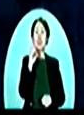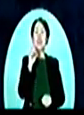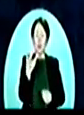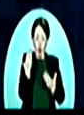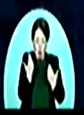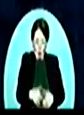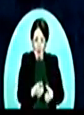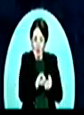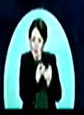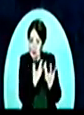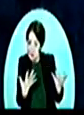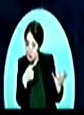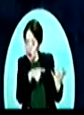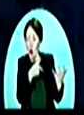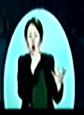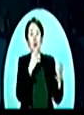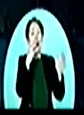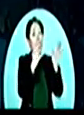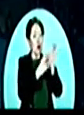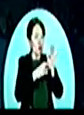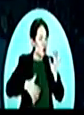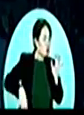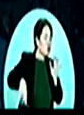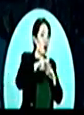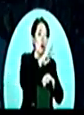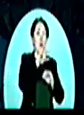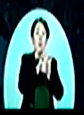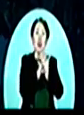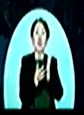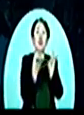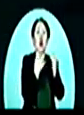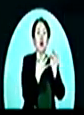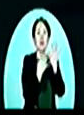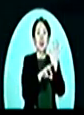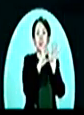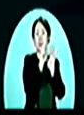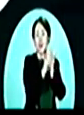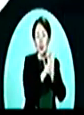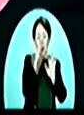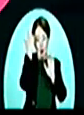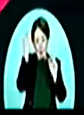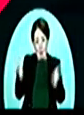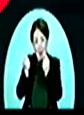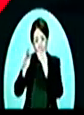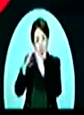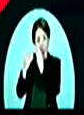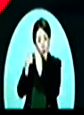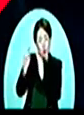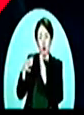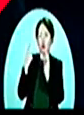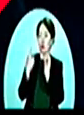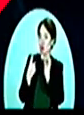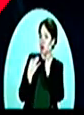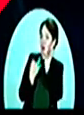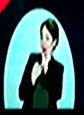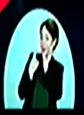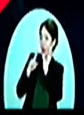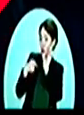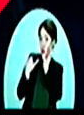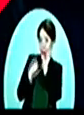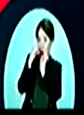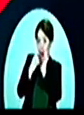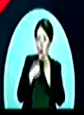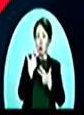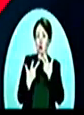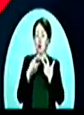толгой төлбөөжүүлснээр 2019 онд нийт мал сүргийн тоо 80 гаруй сая, малчин өрхийн тоо 171.6 мянгад хүрч 33